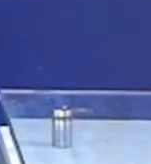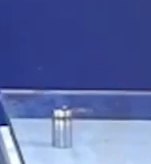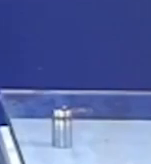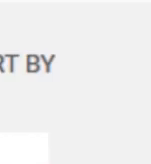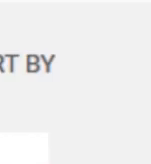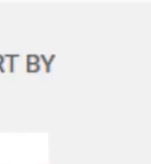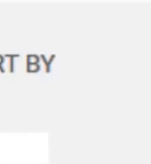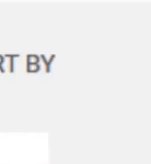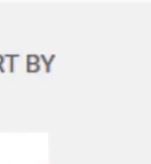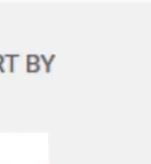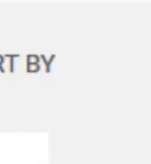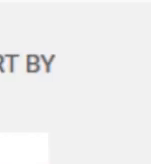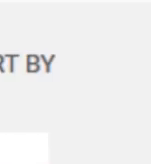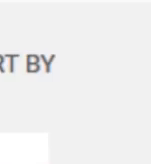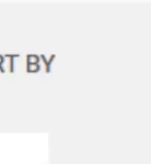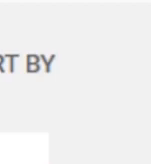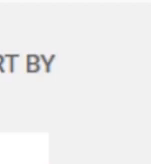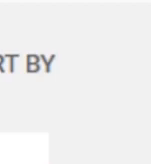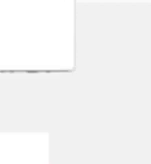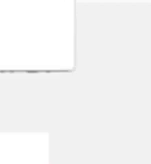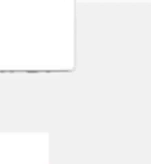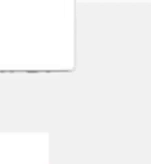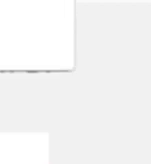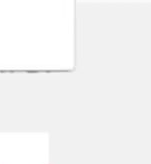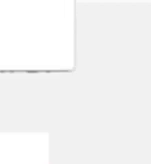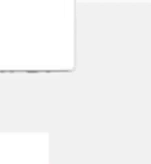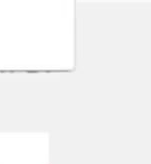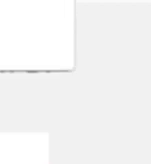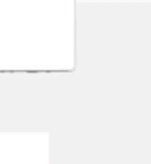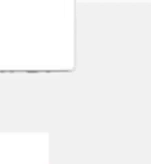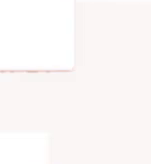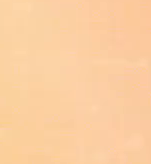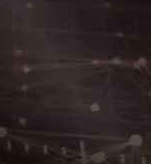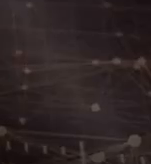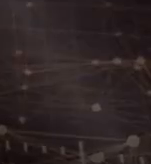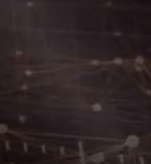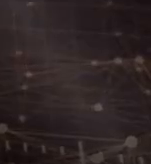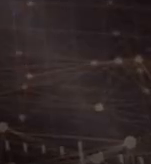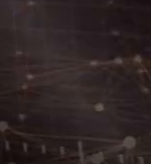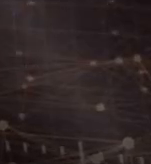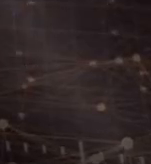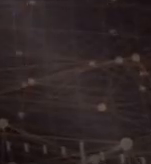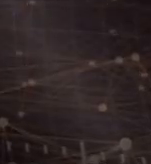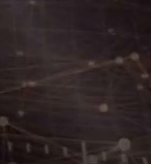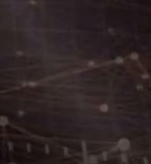ng mga latest videos, make sure po na nakaselect po yung all nyo dun sa bell button.